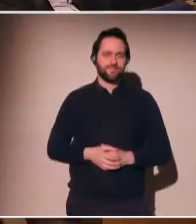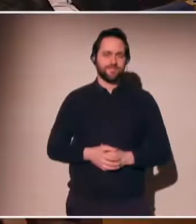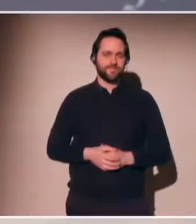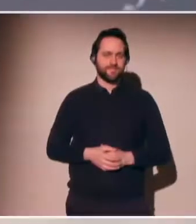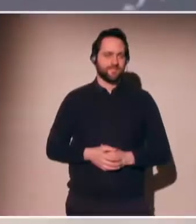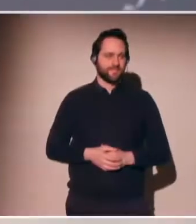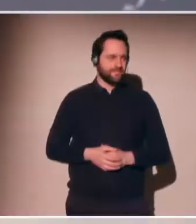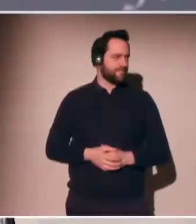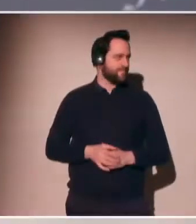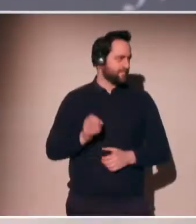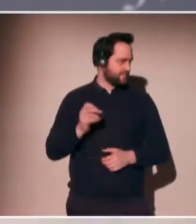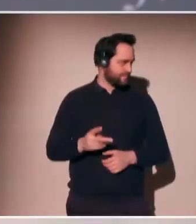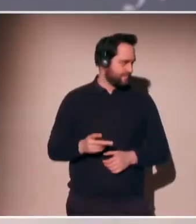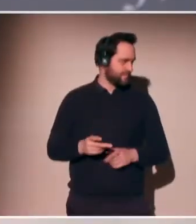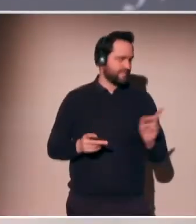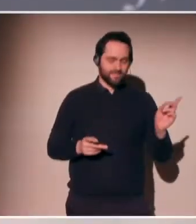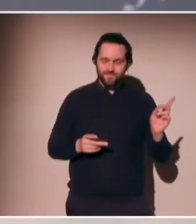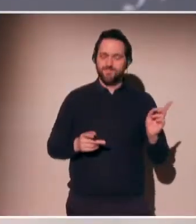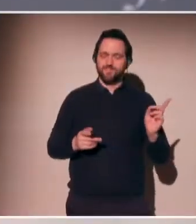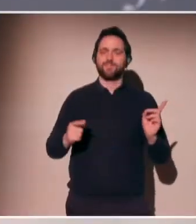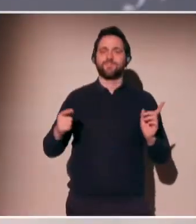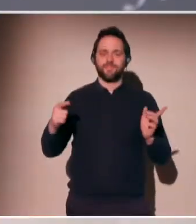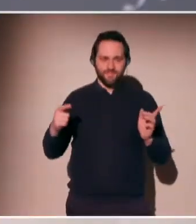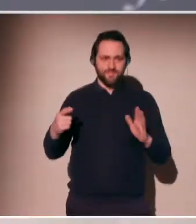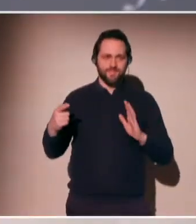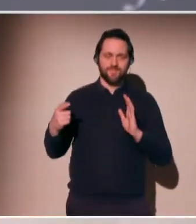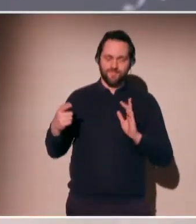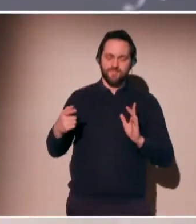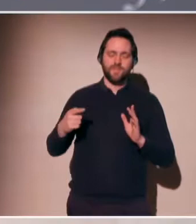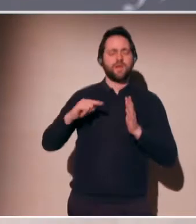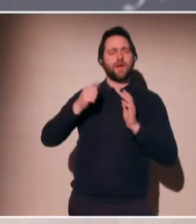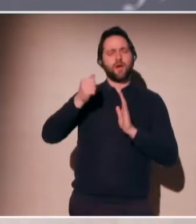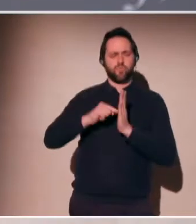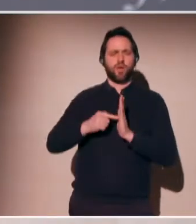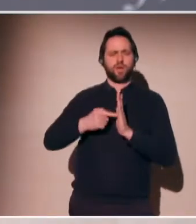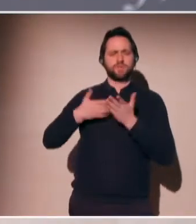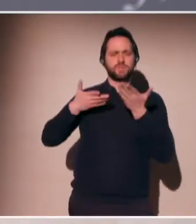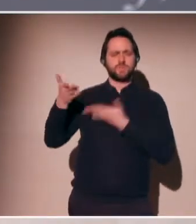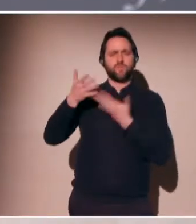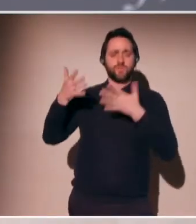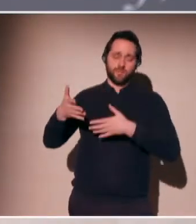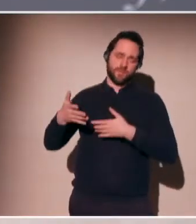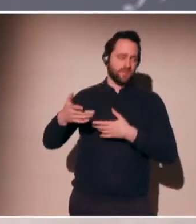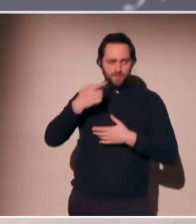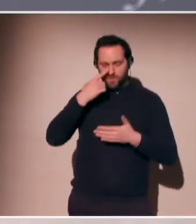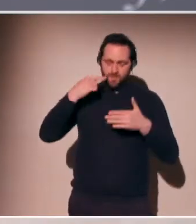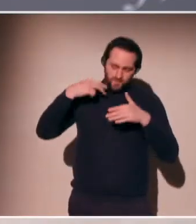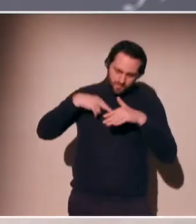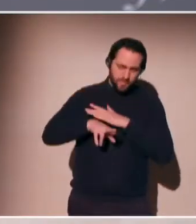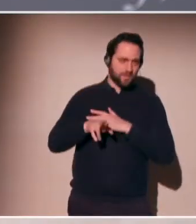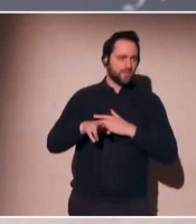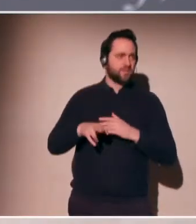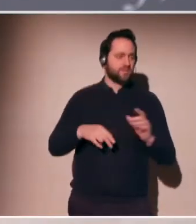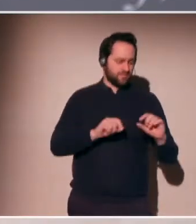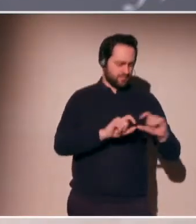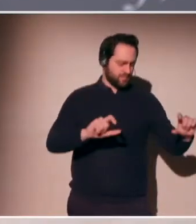je me permets donc d'insister sur un point qui a été évoqué à plusieurs reprises, mais qui me semble absolument clé. Encore 5